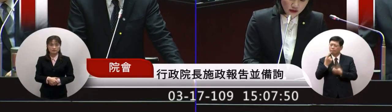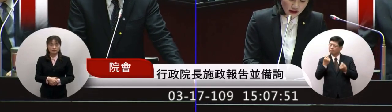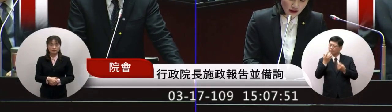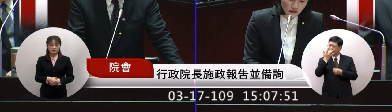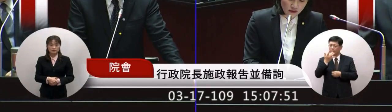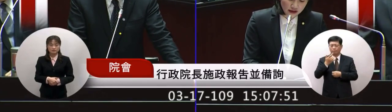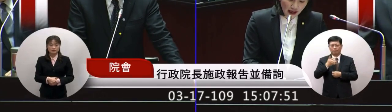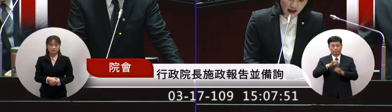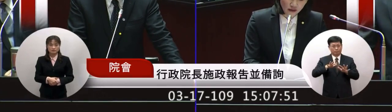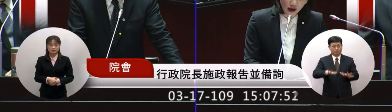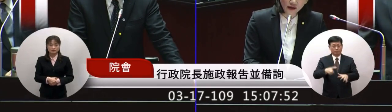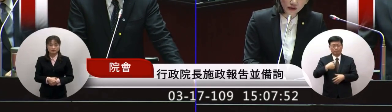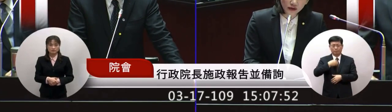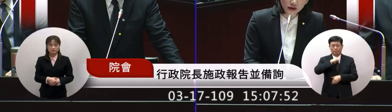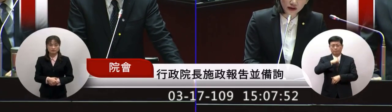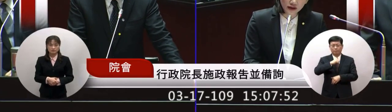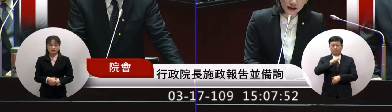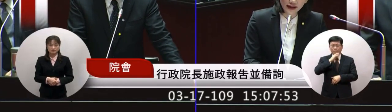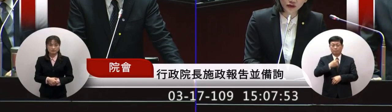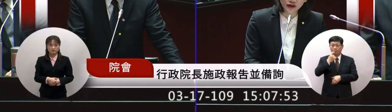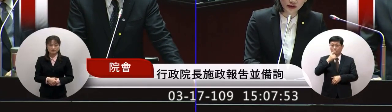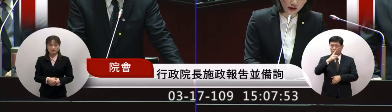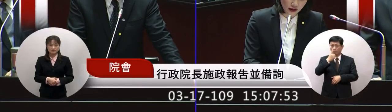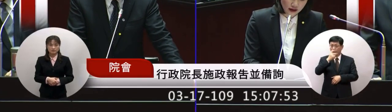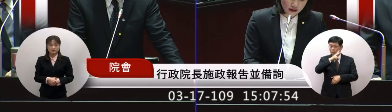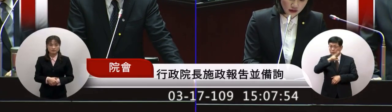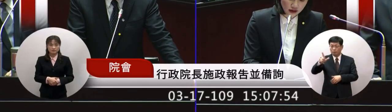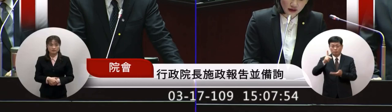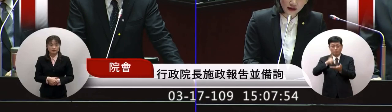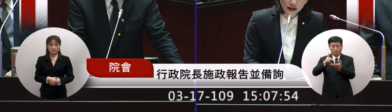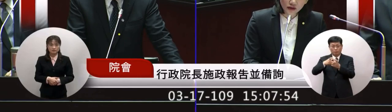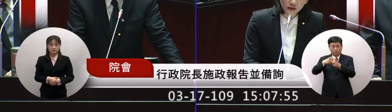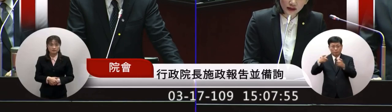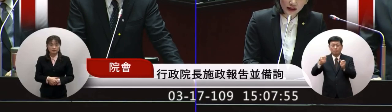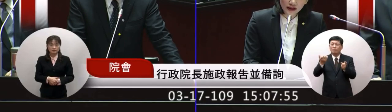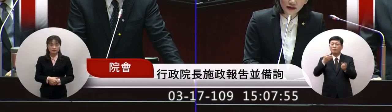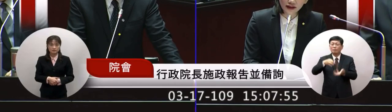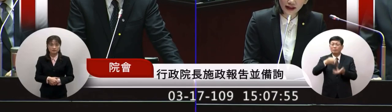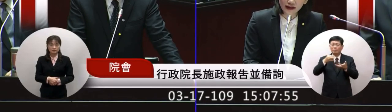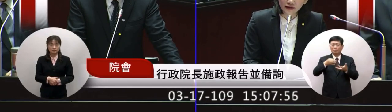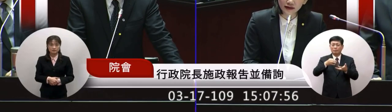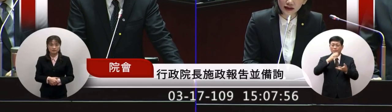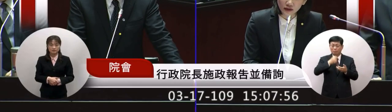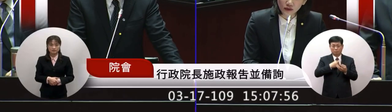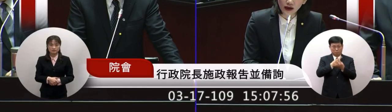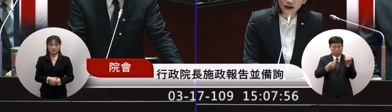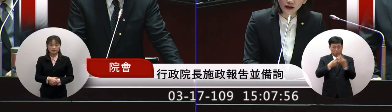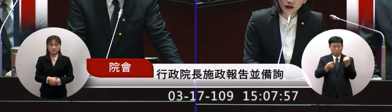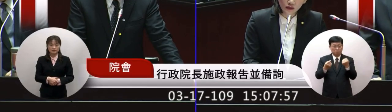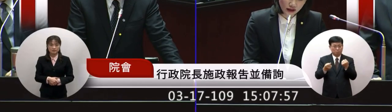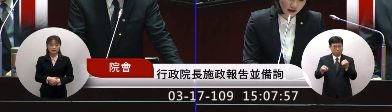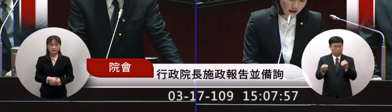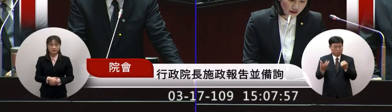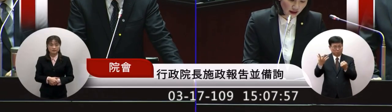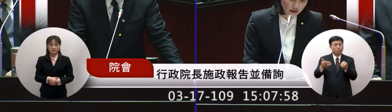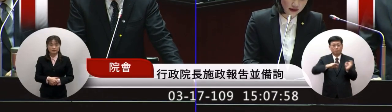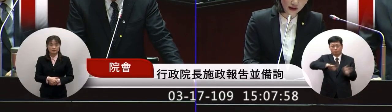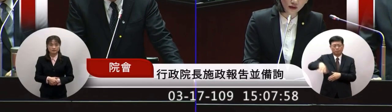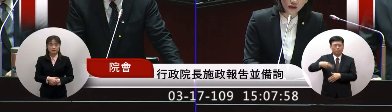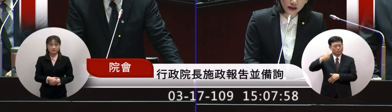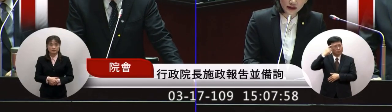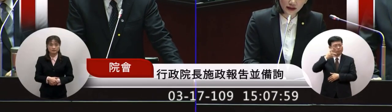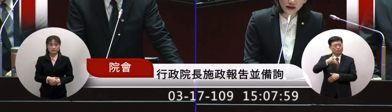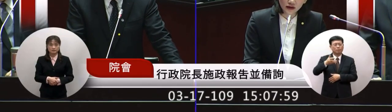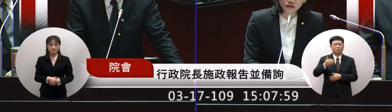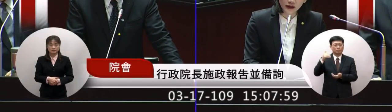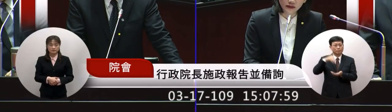目前我们台湾绿色债券的，就是你除了提到的量的以外哦，我想要了解